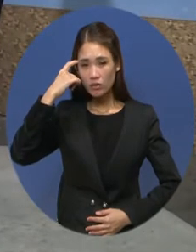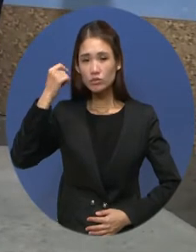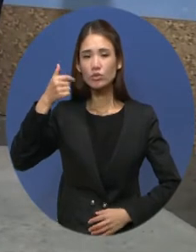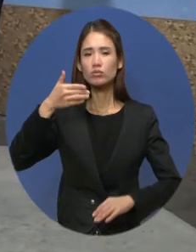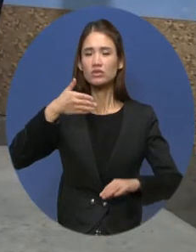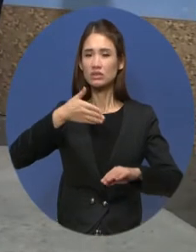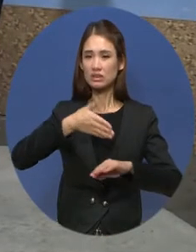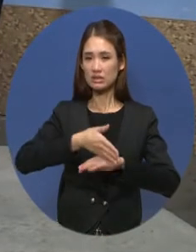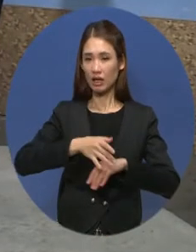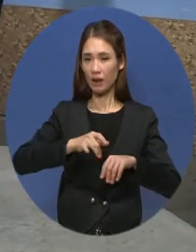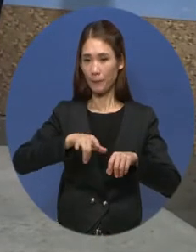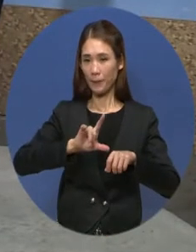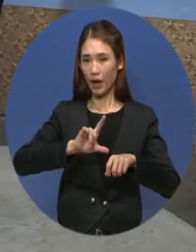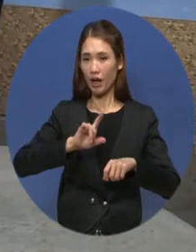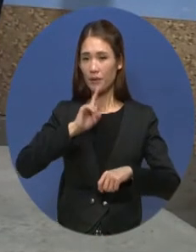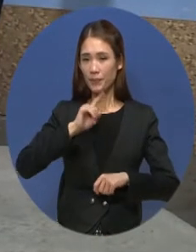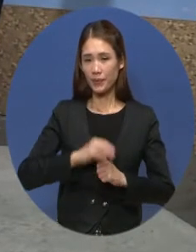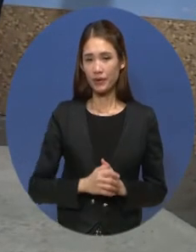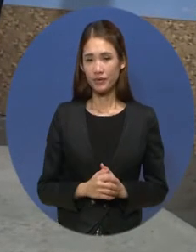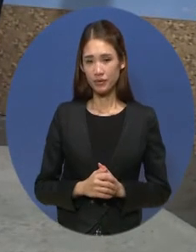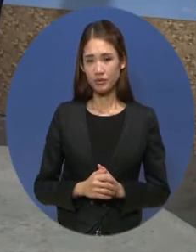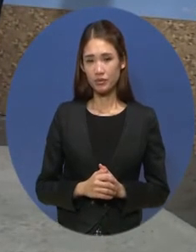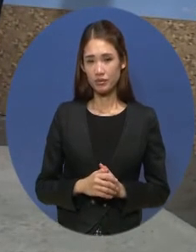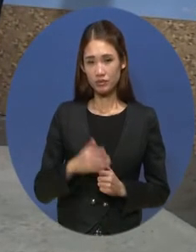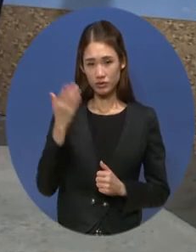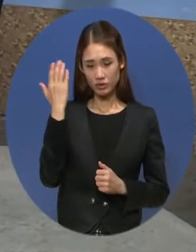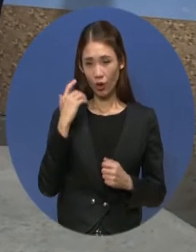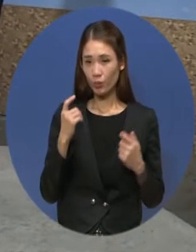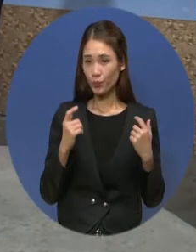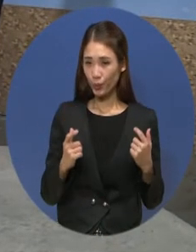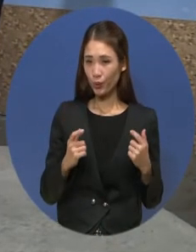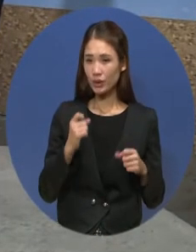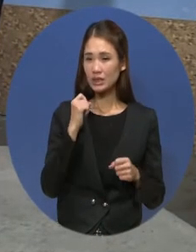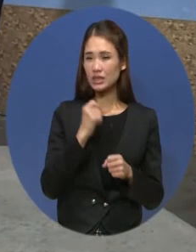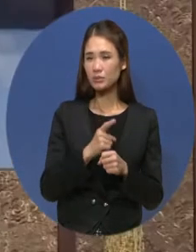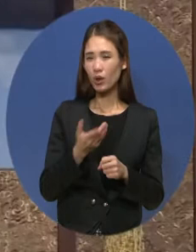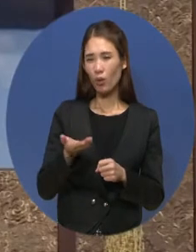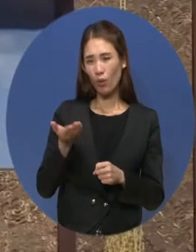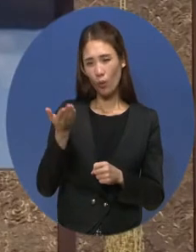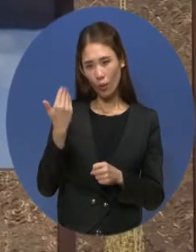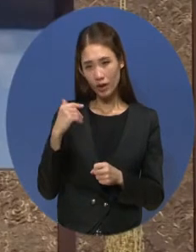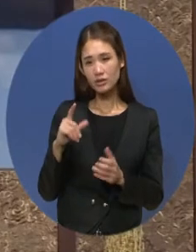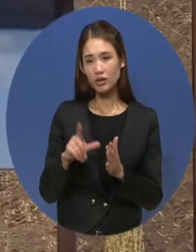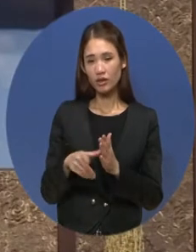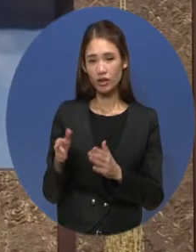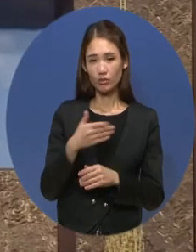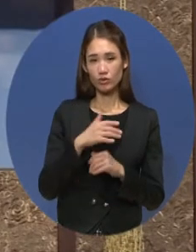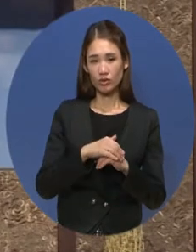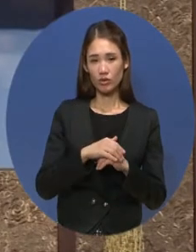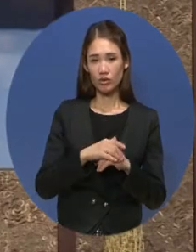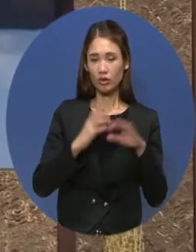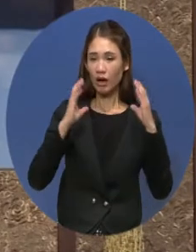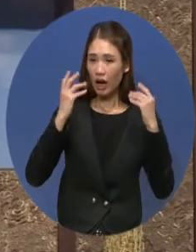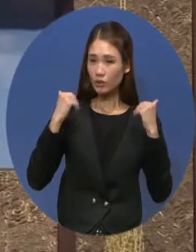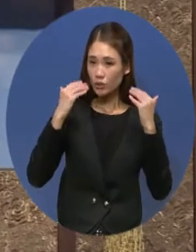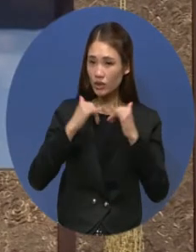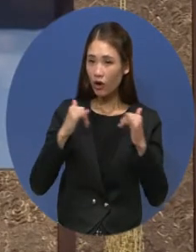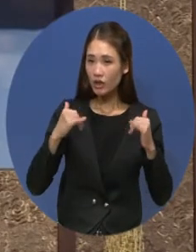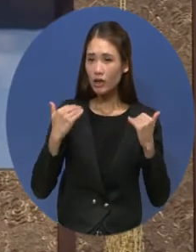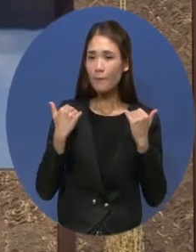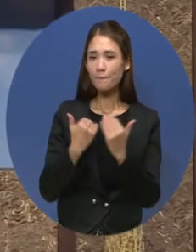계속 아 됐구나 하고 생각을 했거든요 영등포구는 이미 오래전 서부터 아동과 성인 발달장애인